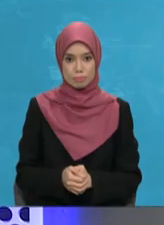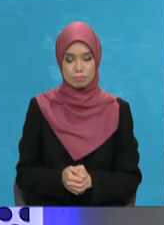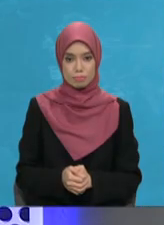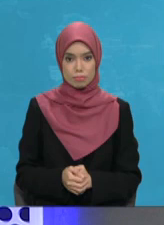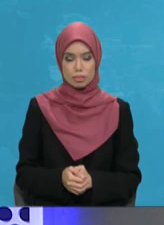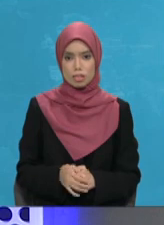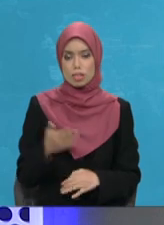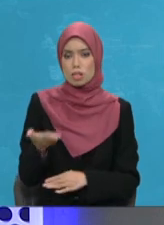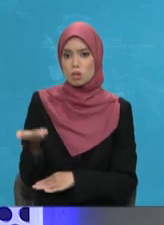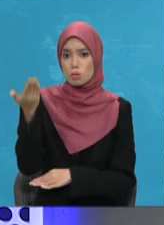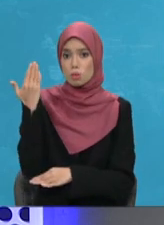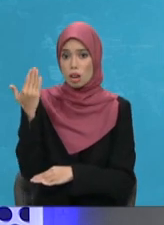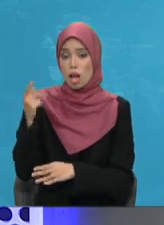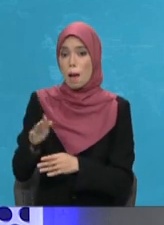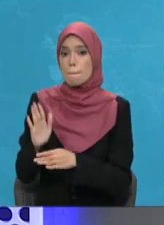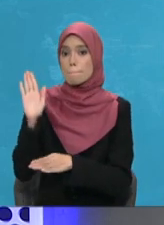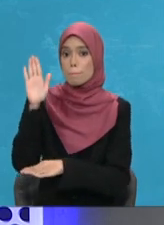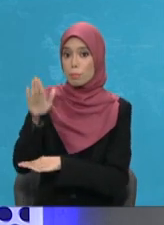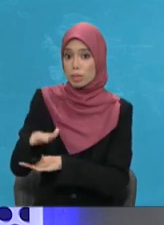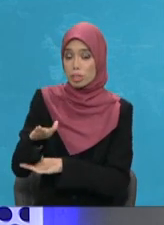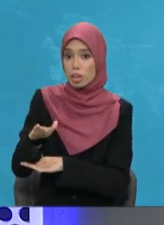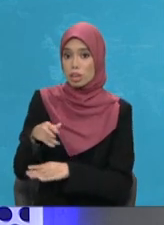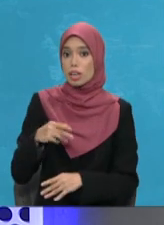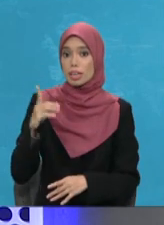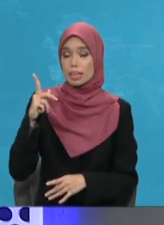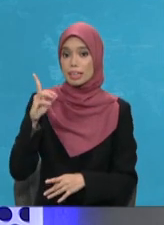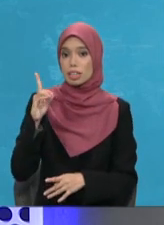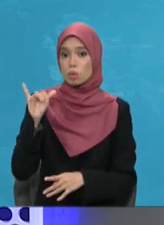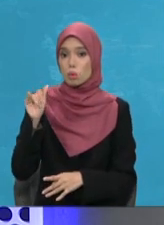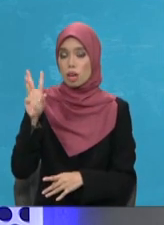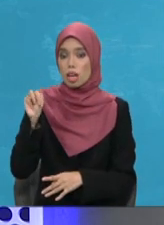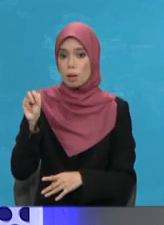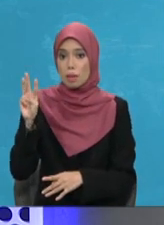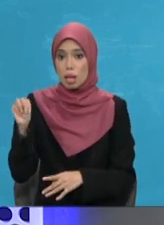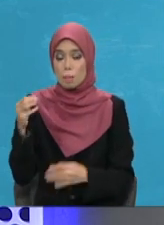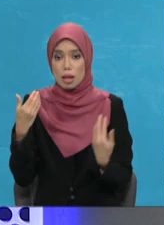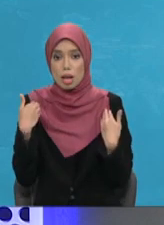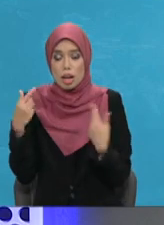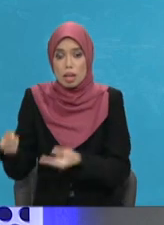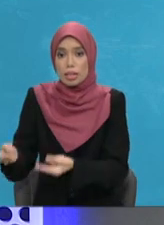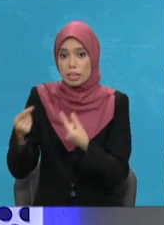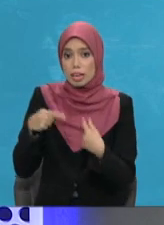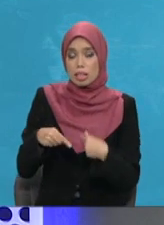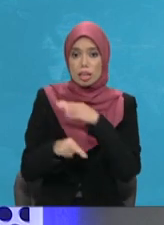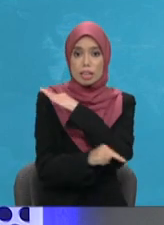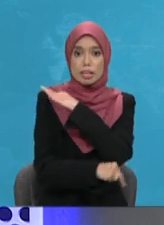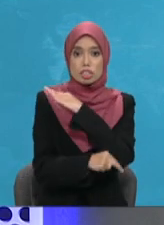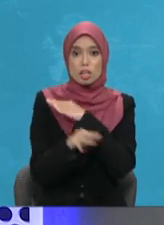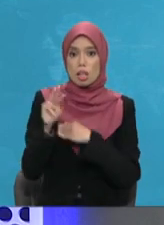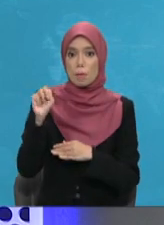terdahulu pada sebelah petang ke bawah dunia Maha Mulya berkenan berangkat ke nasional Marquez Memorial